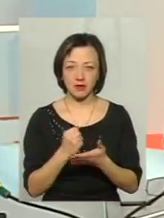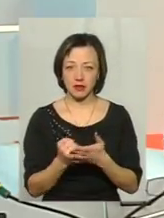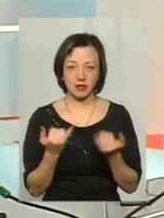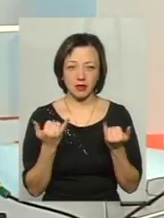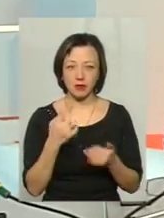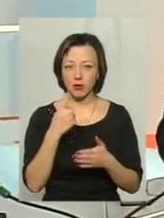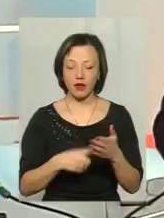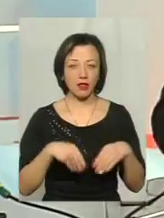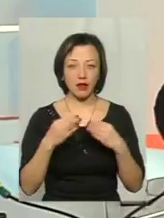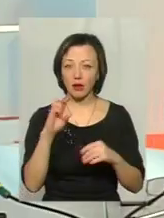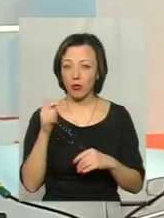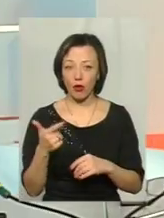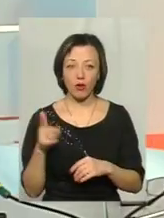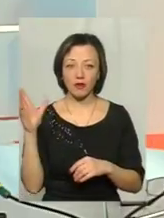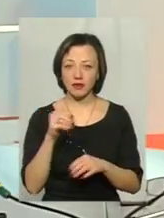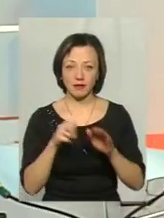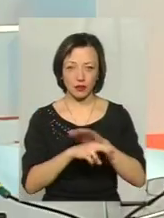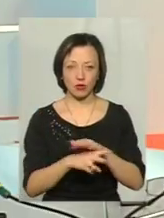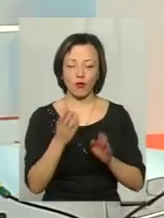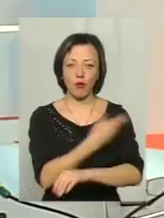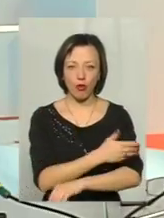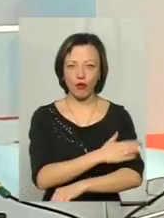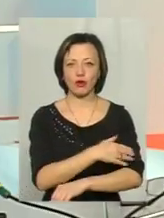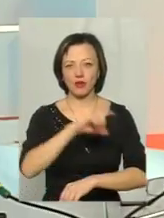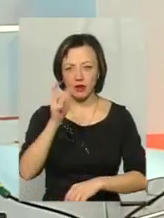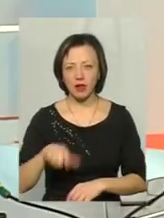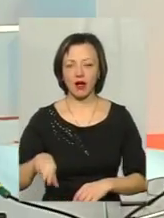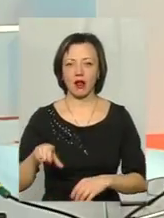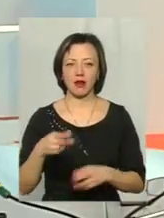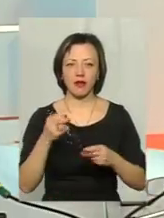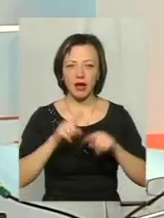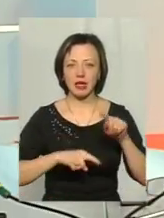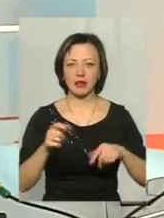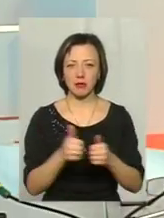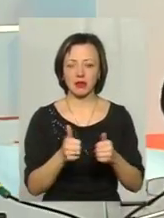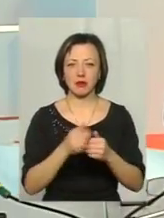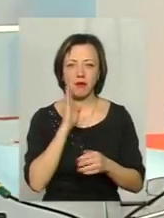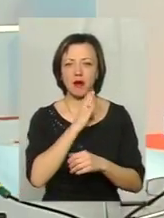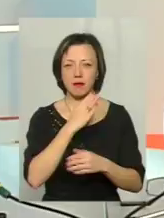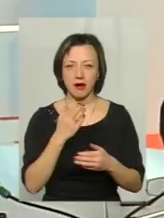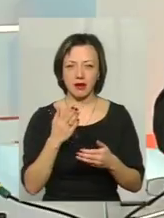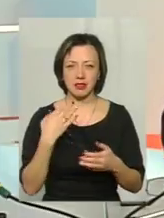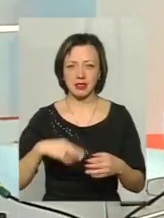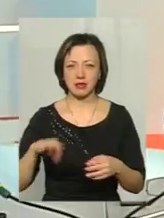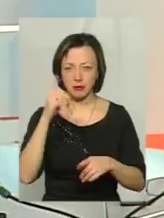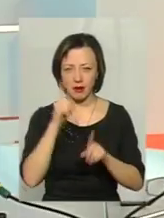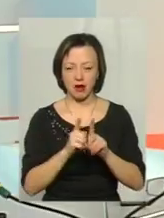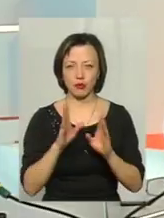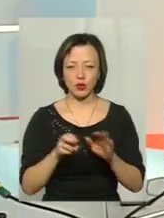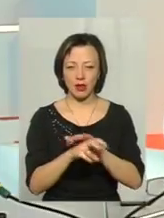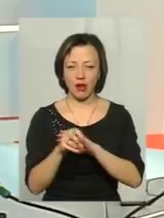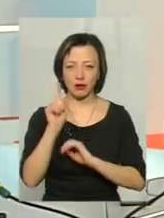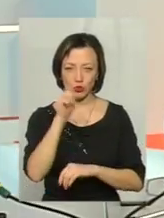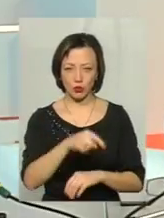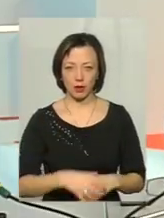Зараз повірте, не дай Бог, люди всі втічуть Польщу, в Італію, там де рідні, де близькі, де мама, де син, де брат, будуть тікати